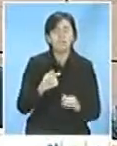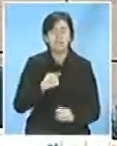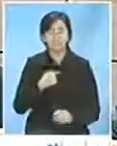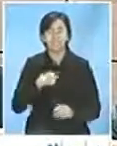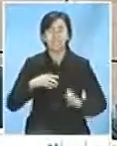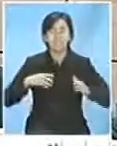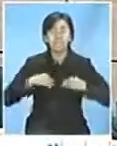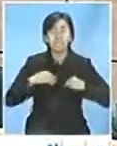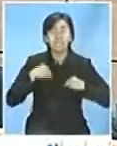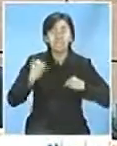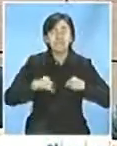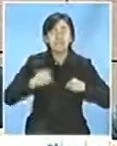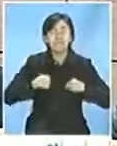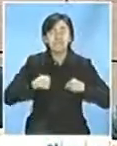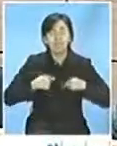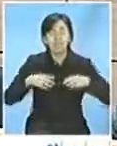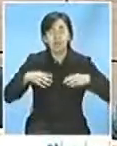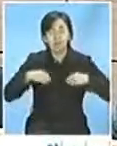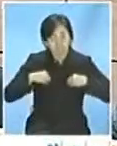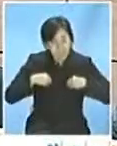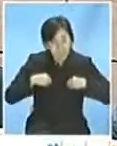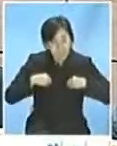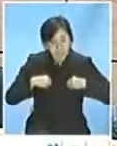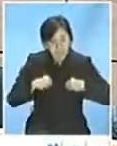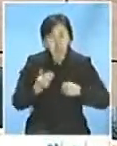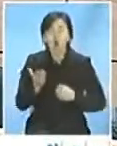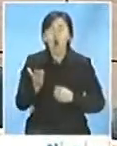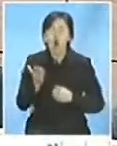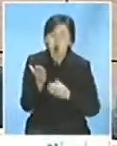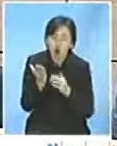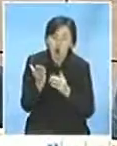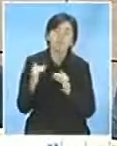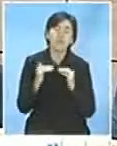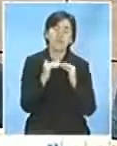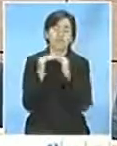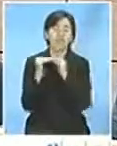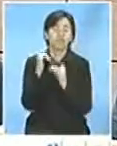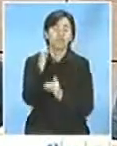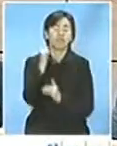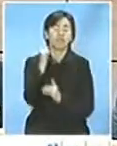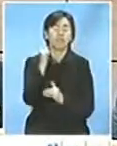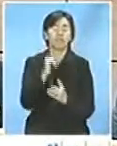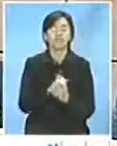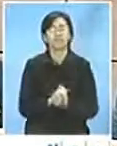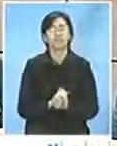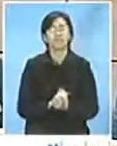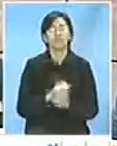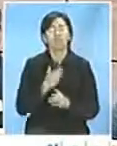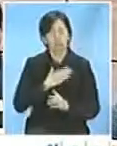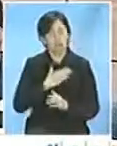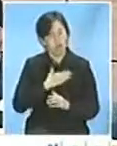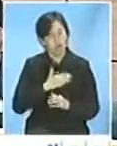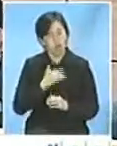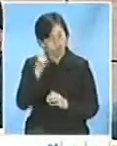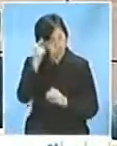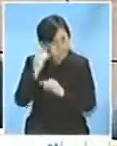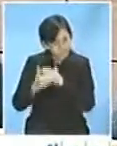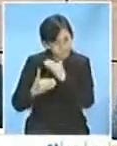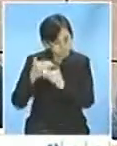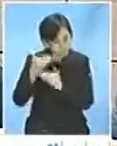ดเพื่อที่จะดำเนินการขอความเป็นธรรมต่อไปในเรื่องอะไรอย่างไรอีกเราก็สามารถเดินตร